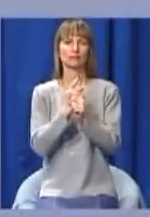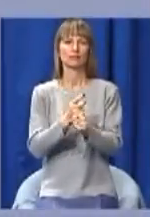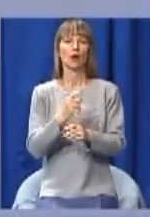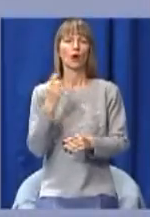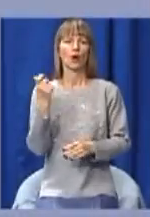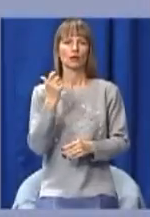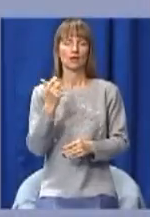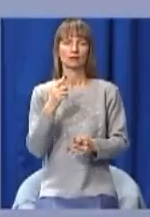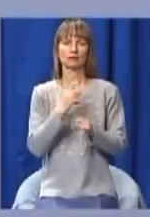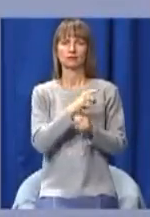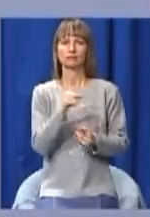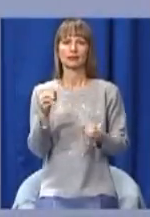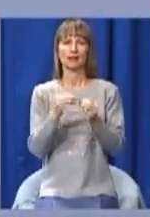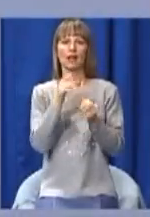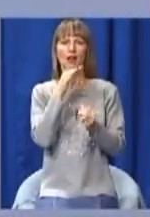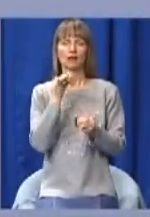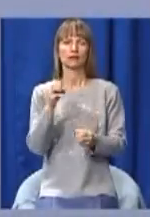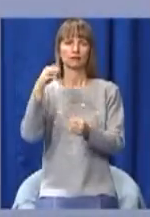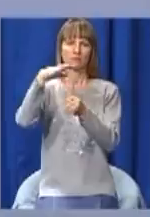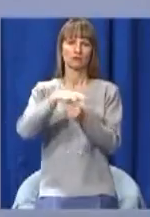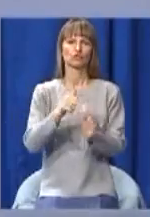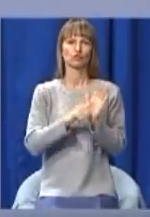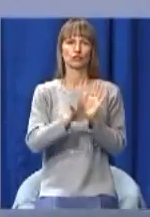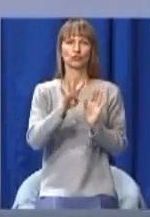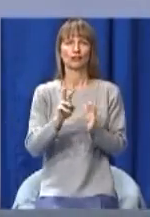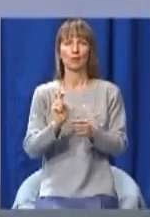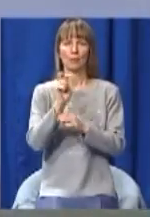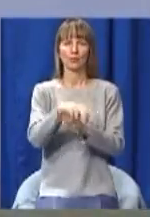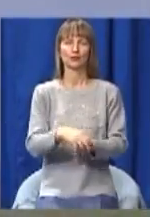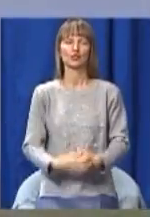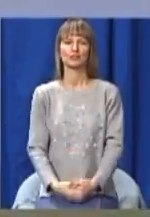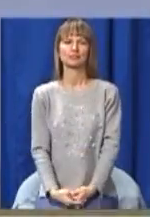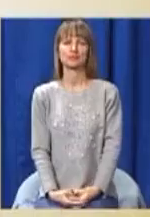протягом 10 років і зробив цілих 64 стрибки.